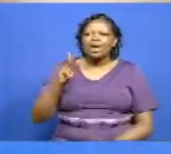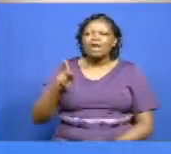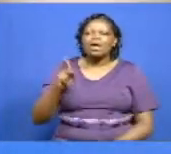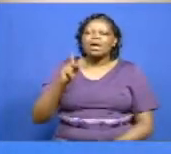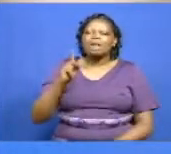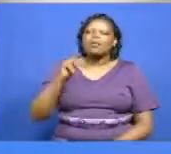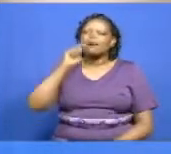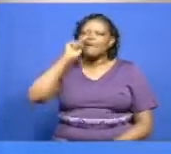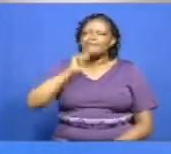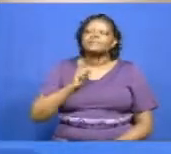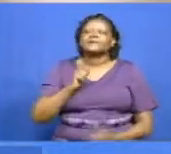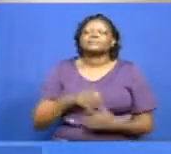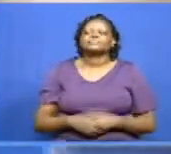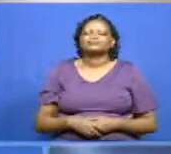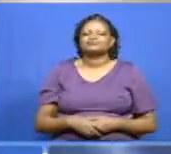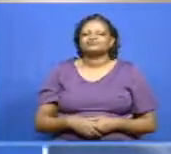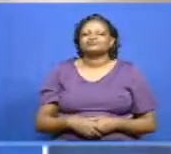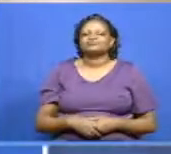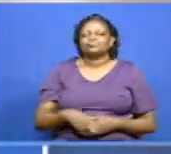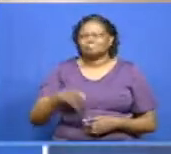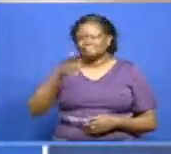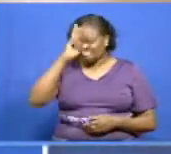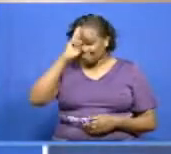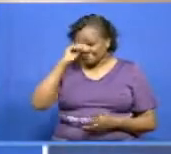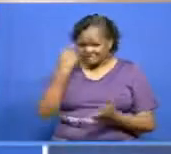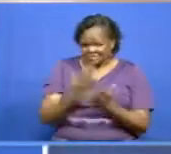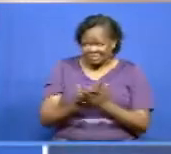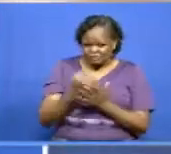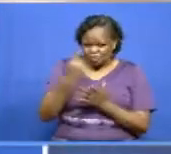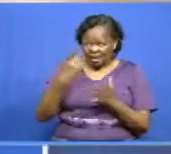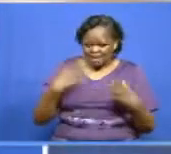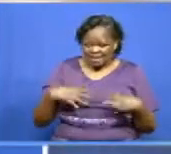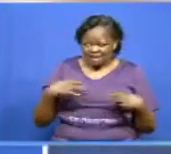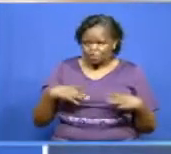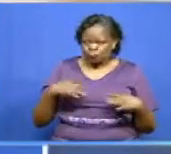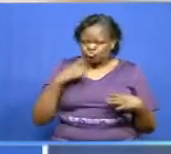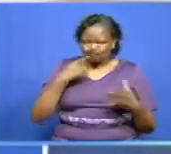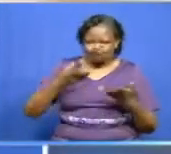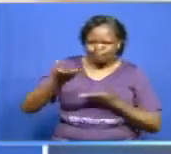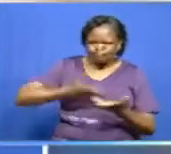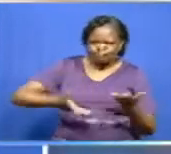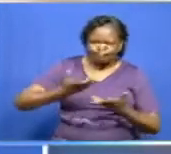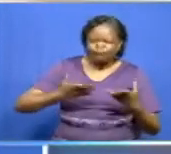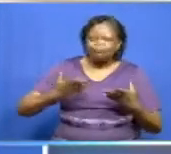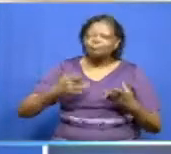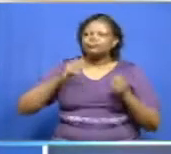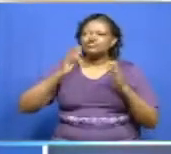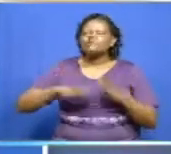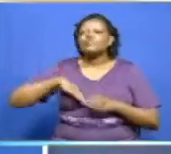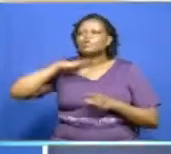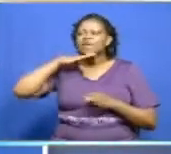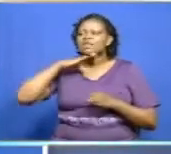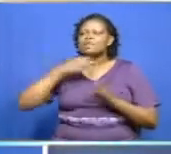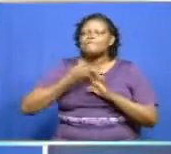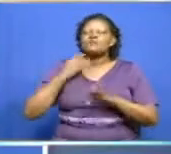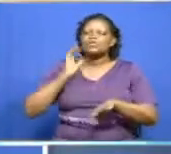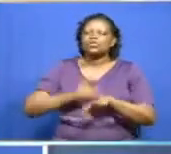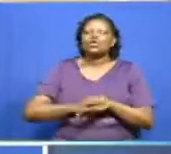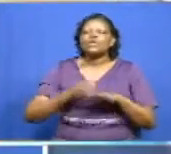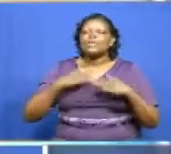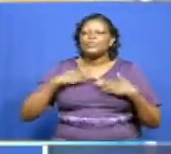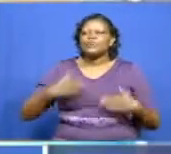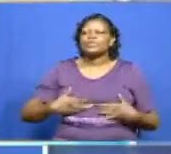Kabete. Maafisa hao wanamsaka mpangaji mmoja anayedaiwa kutangamana na marehemu kabla ya mwili wake kupatikana kwenye